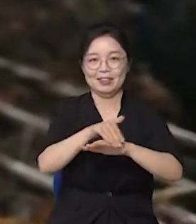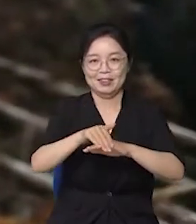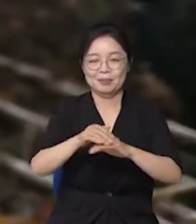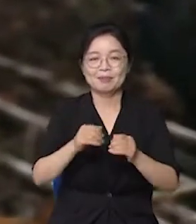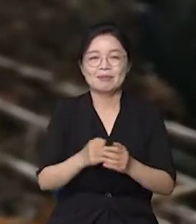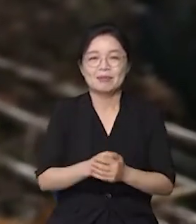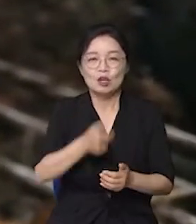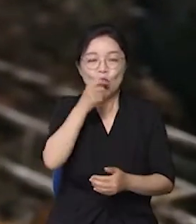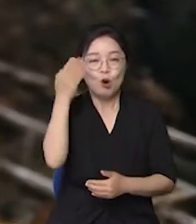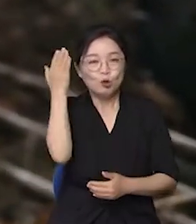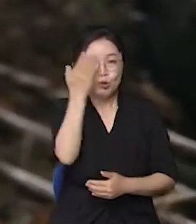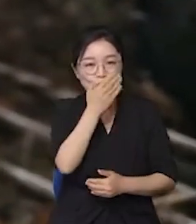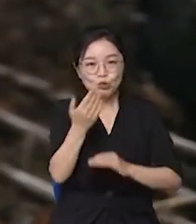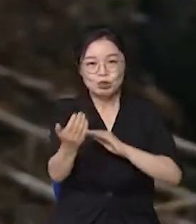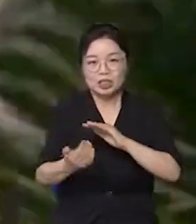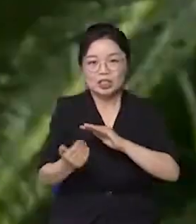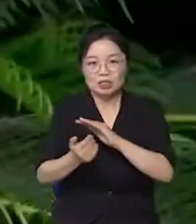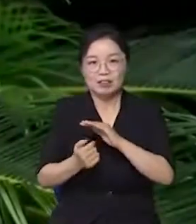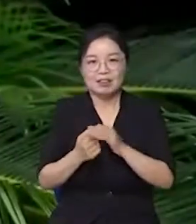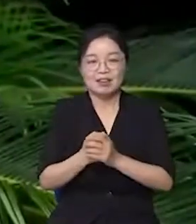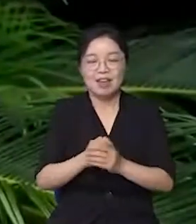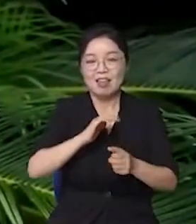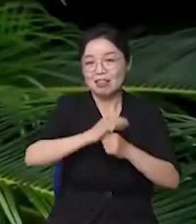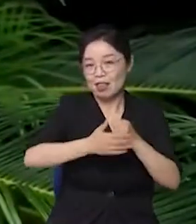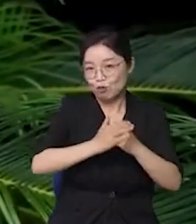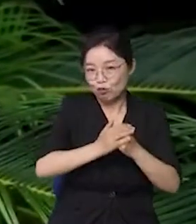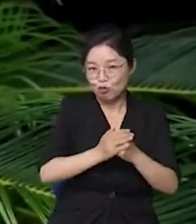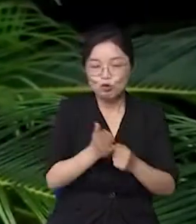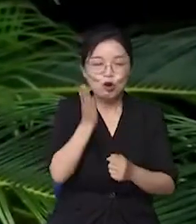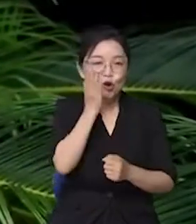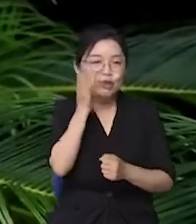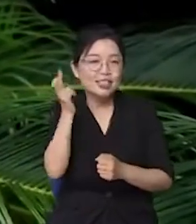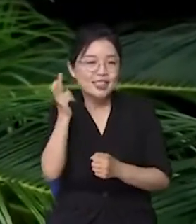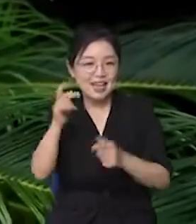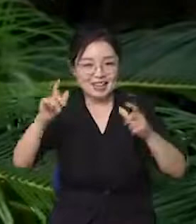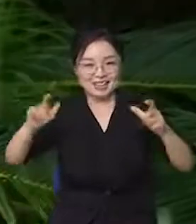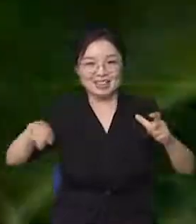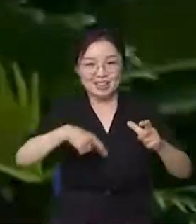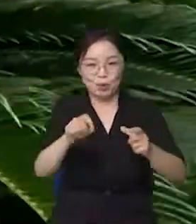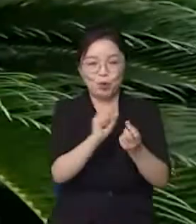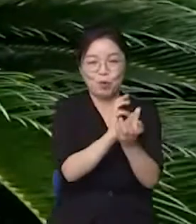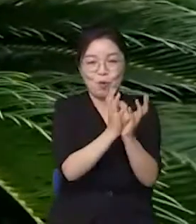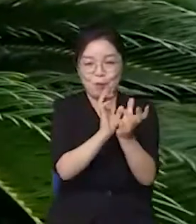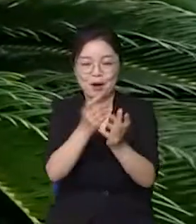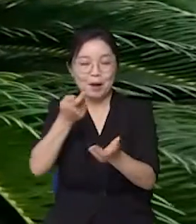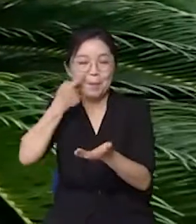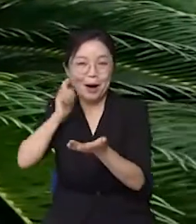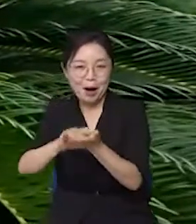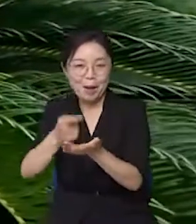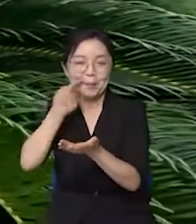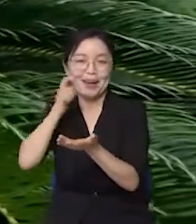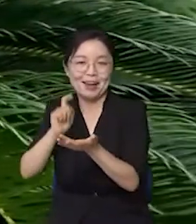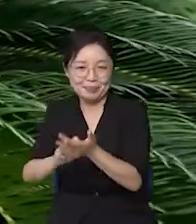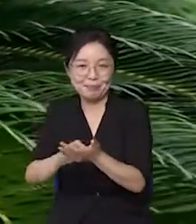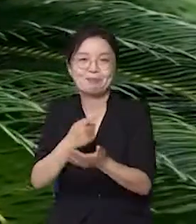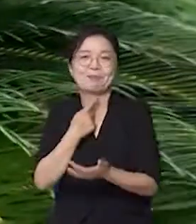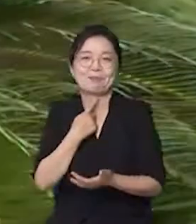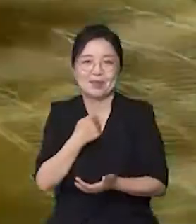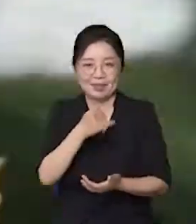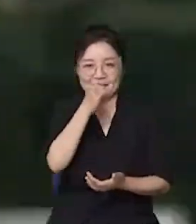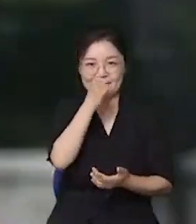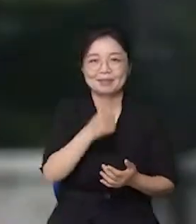이번 여수에 앞서 최근 대구 북구, 지난해 울산 울주군에서도 소철꽃이 발견돼 화제를 모으기도